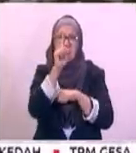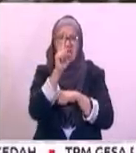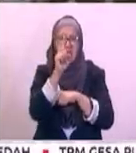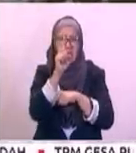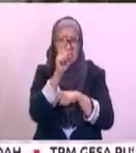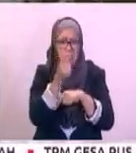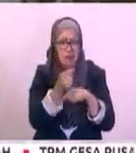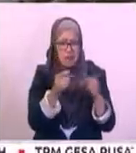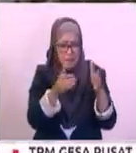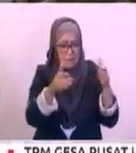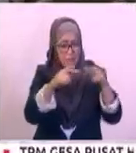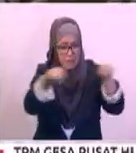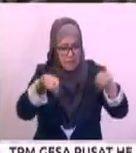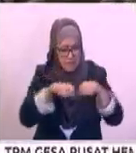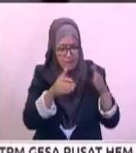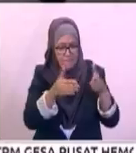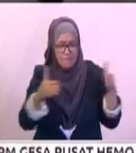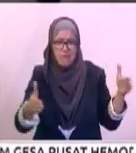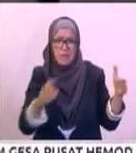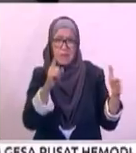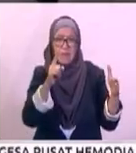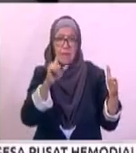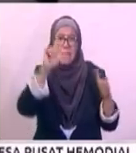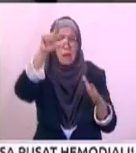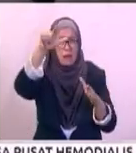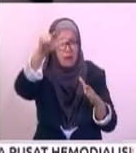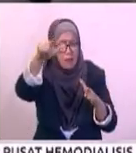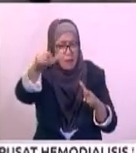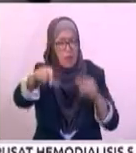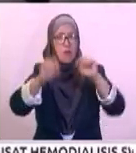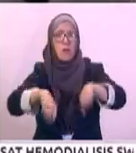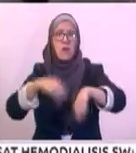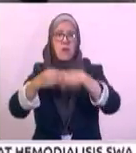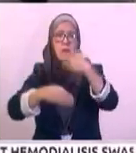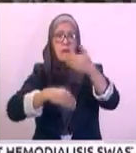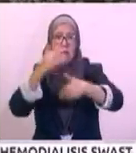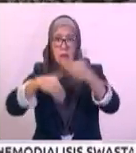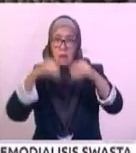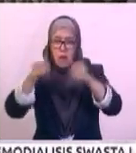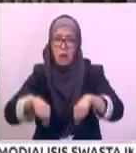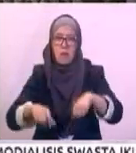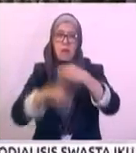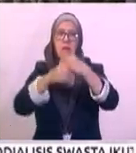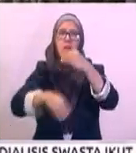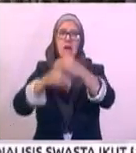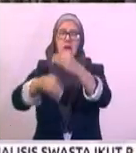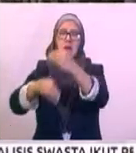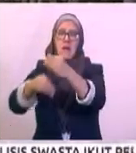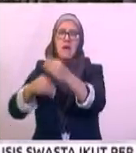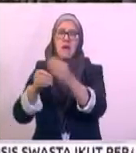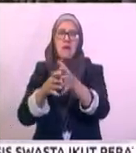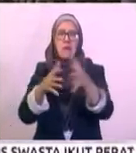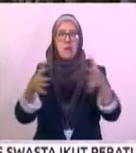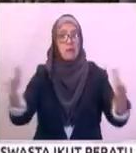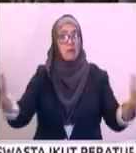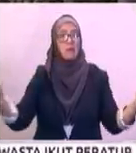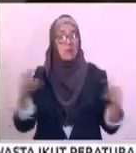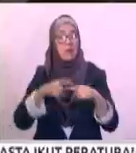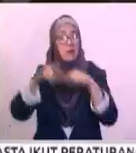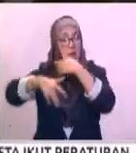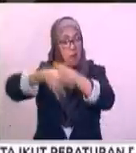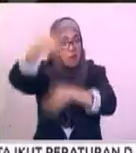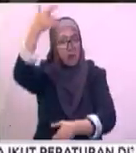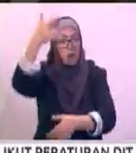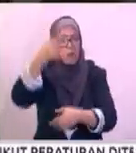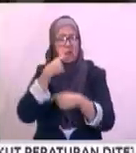itu saya tengok boleh maju, masa itu saya buatlah. Tambah lagi lah. Pada pikir awal, saya masuk